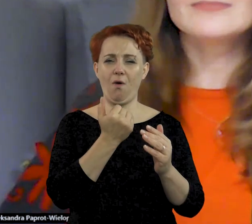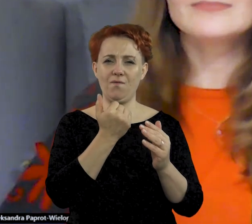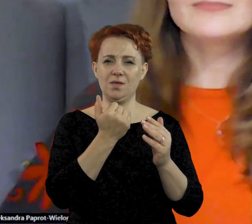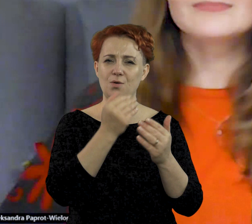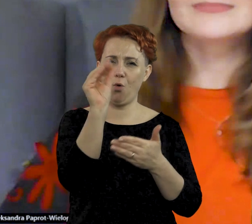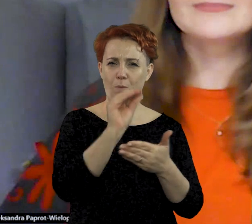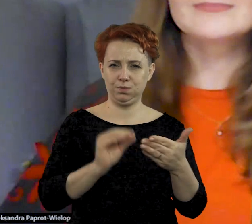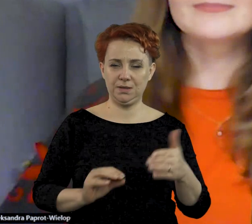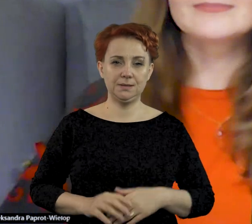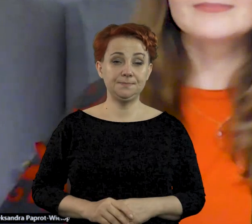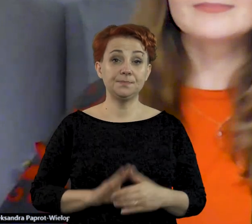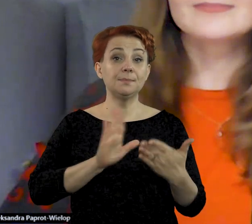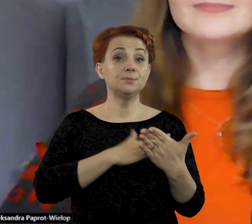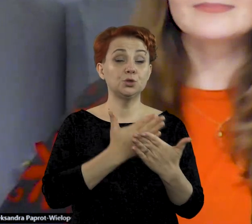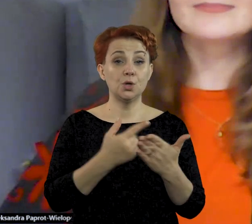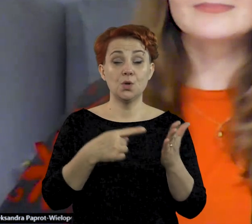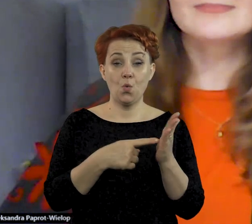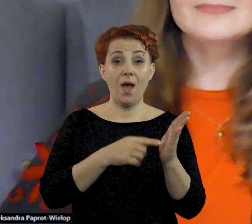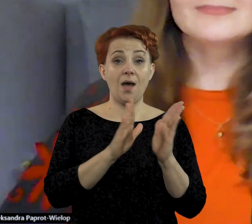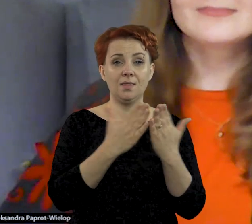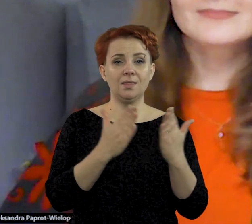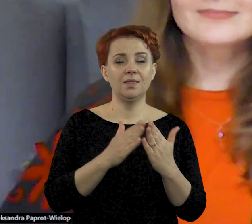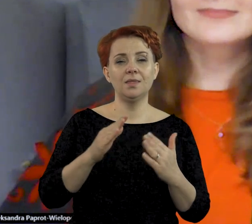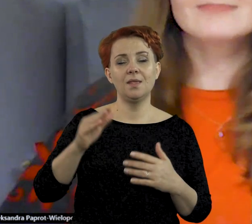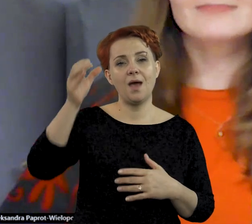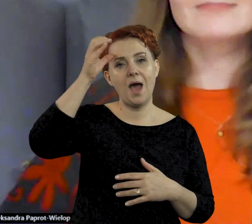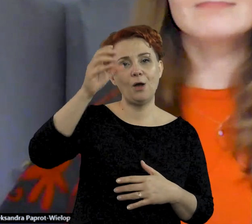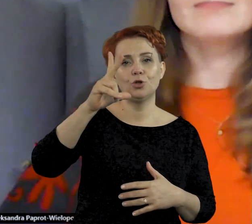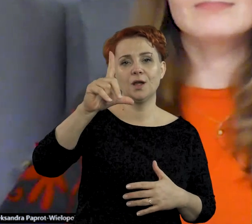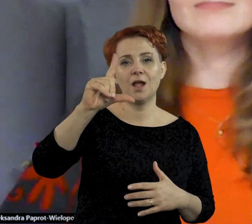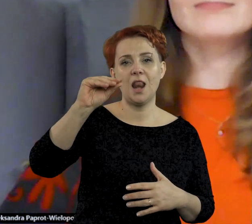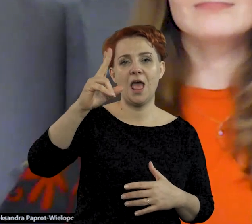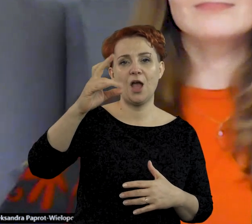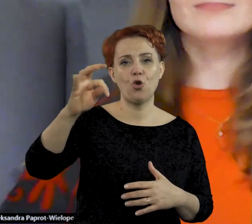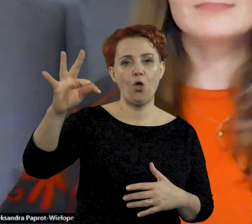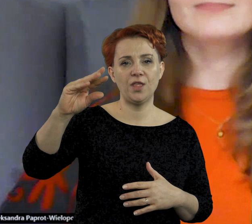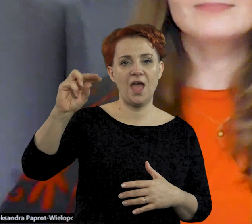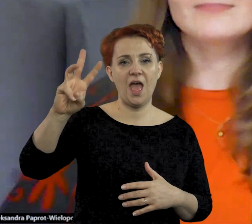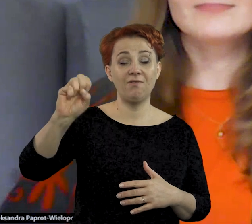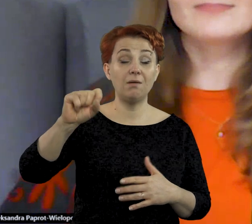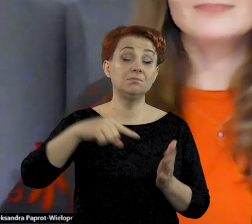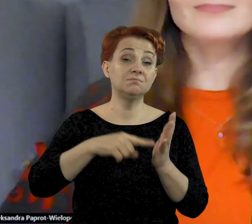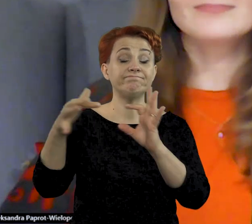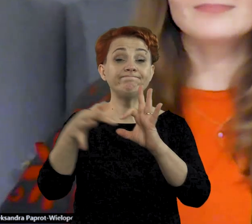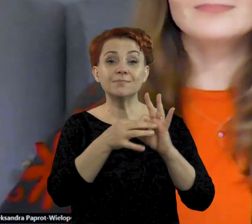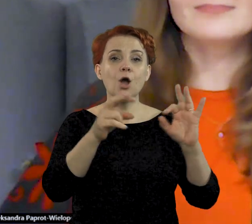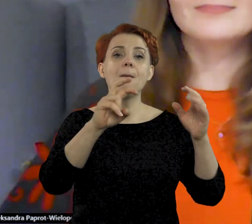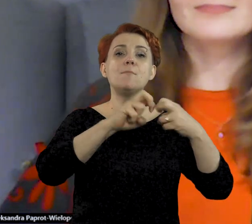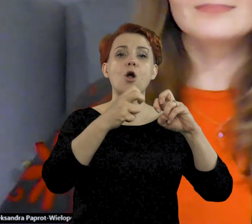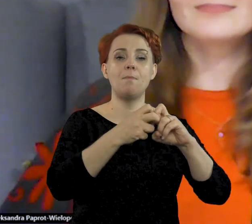przykład podał książkę na przykład Ewy Klekot poświęconą problemom ze sztuką ludową,